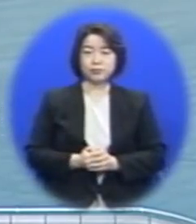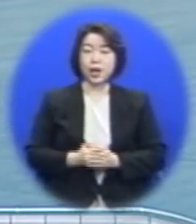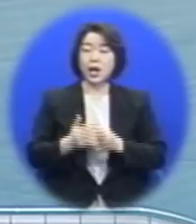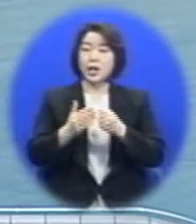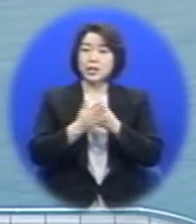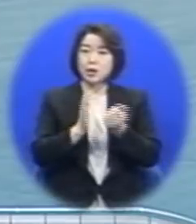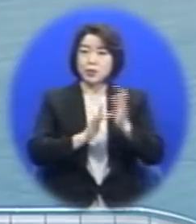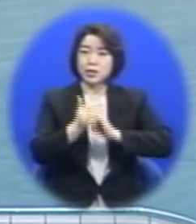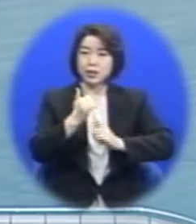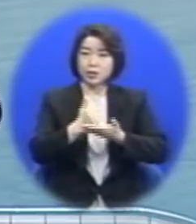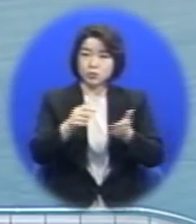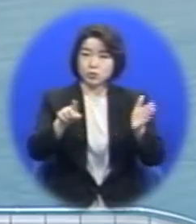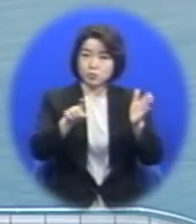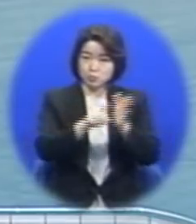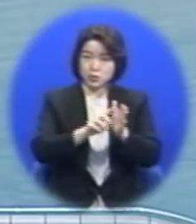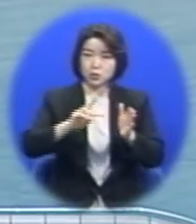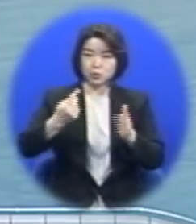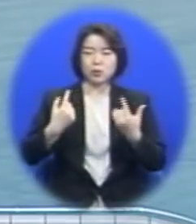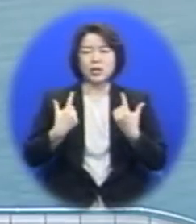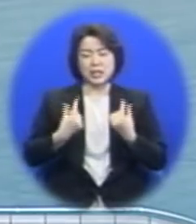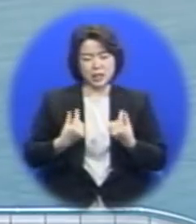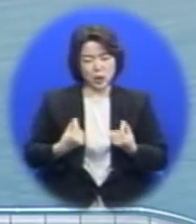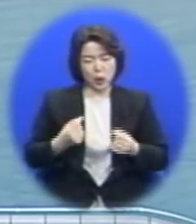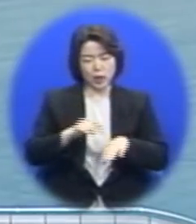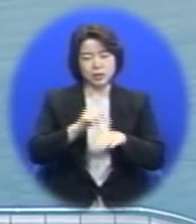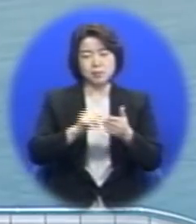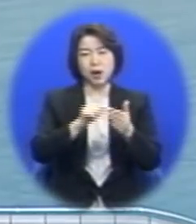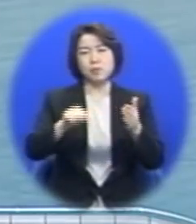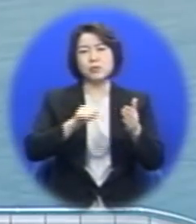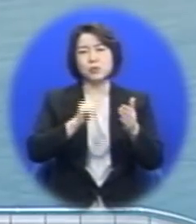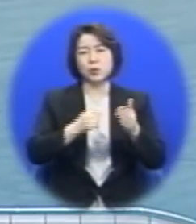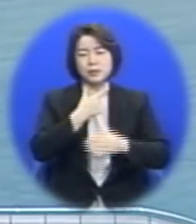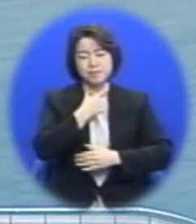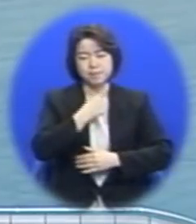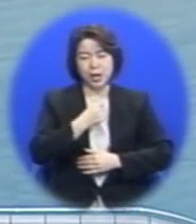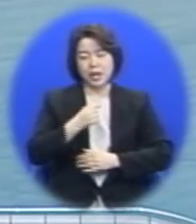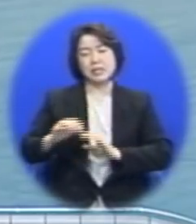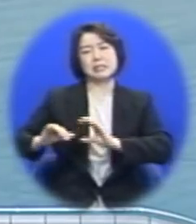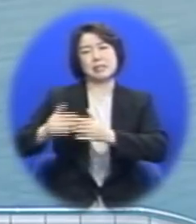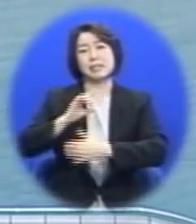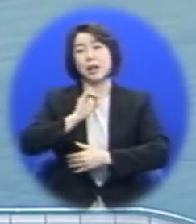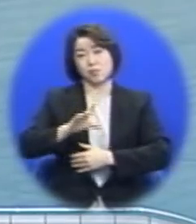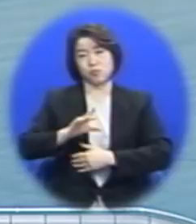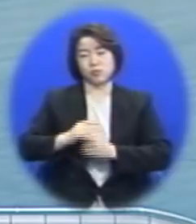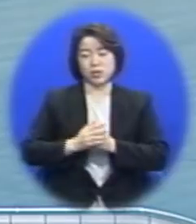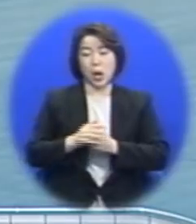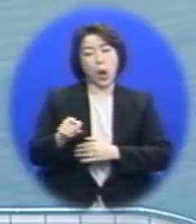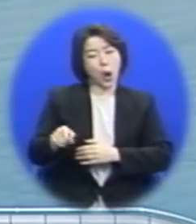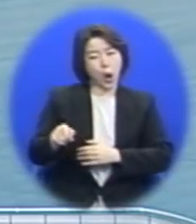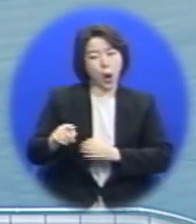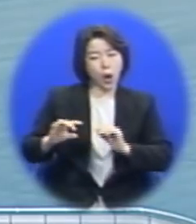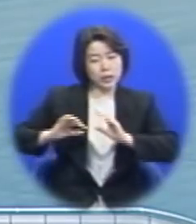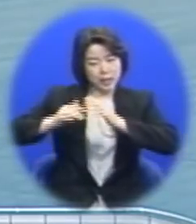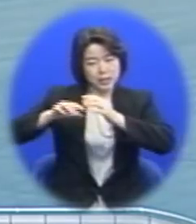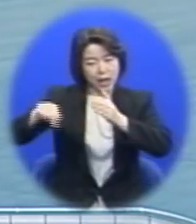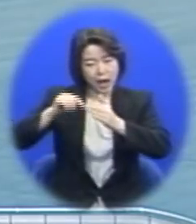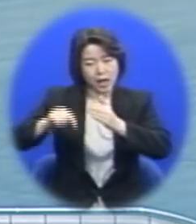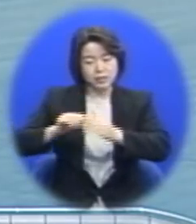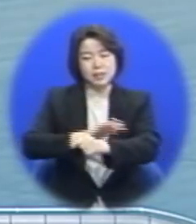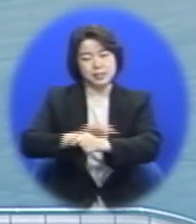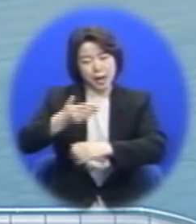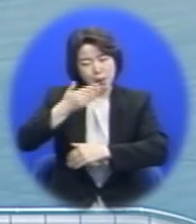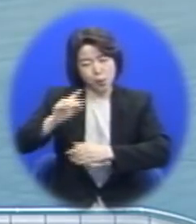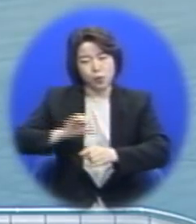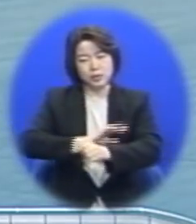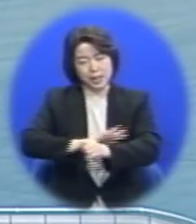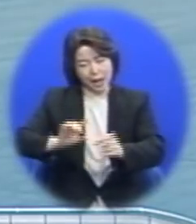그래서 예수를 믿으면서도 여전히 마음의 소원은 세상밖에 없습니다. 그저 세상에서 잘 먹고 잘 되고 잘 살기만을